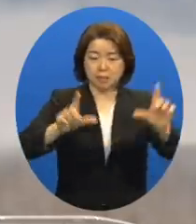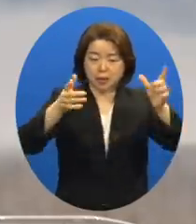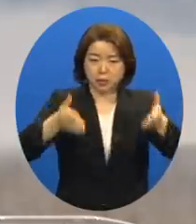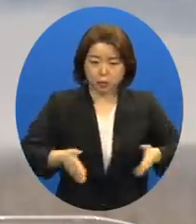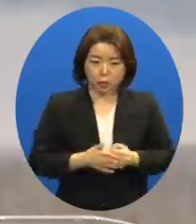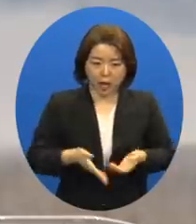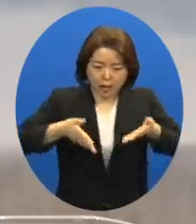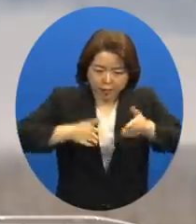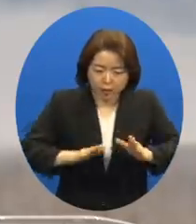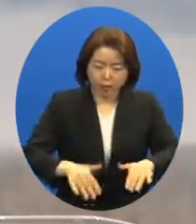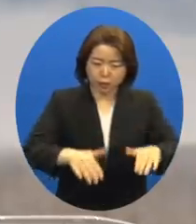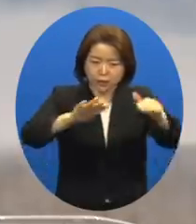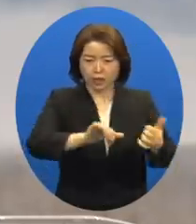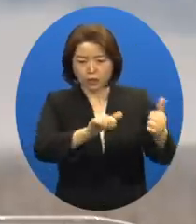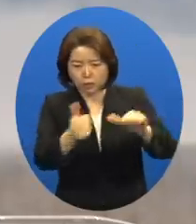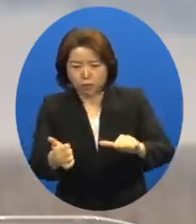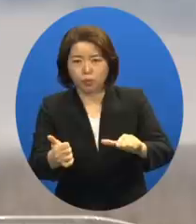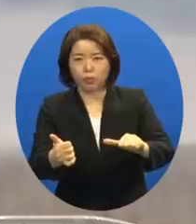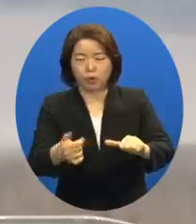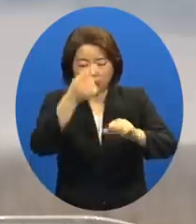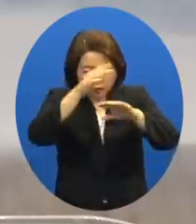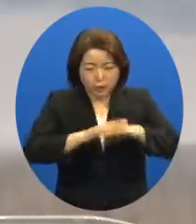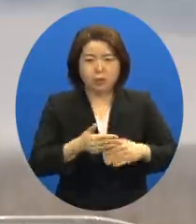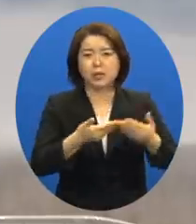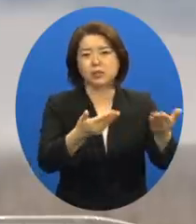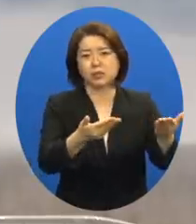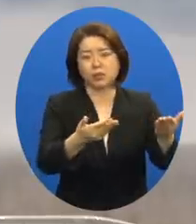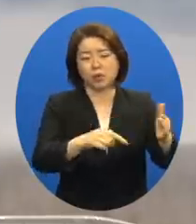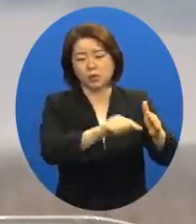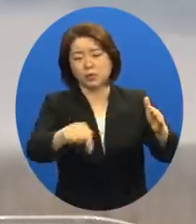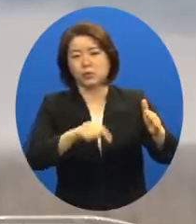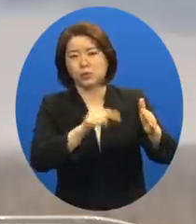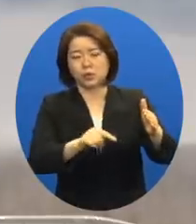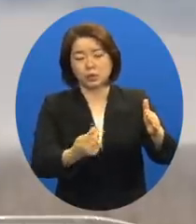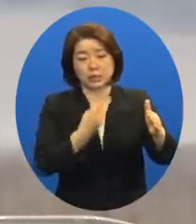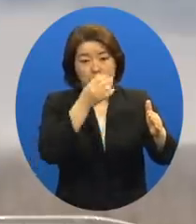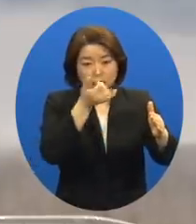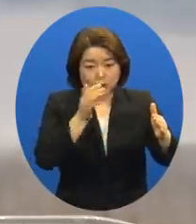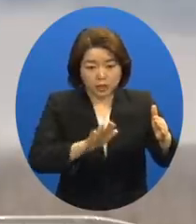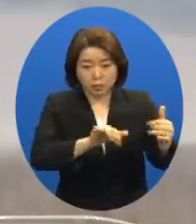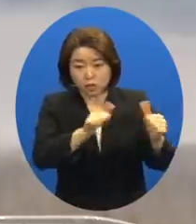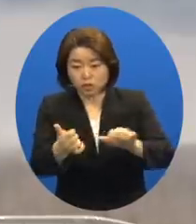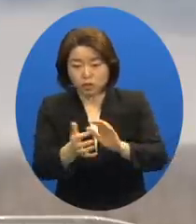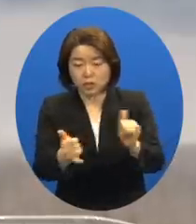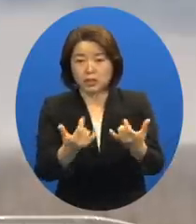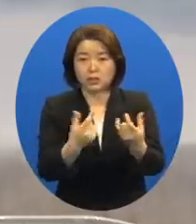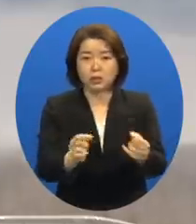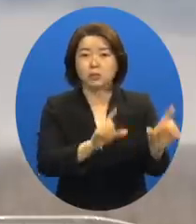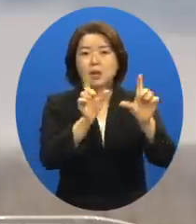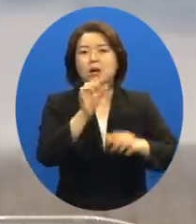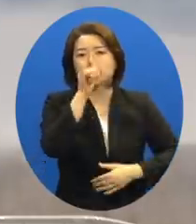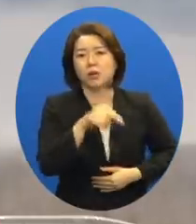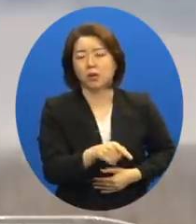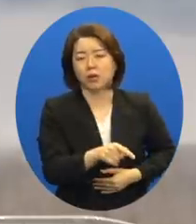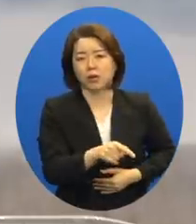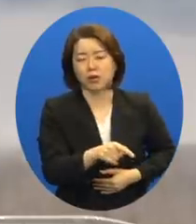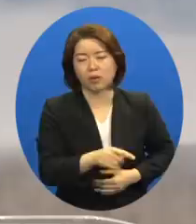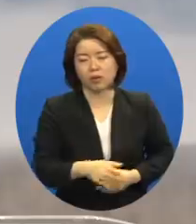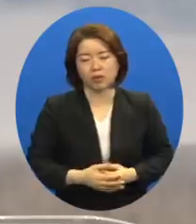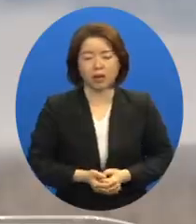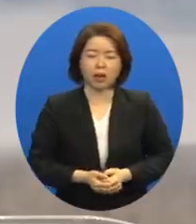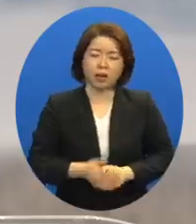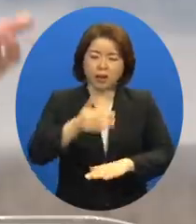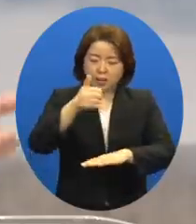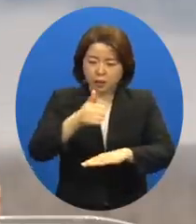예배하고 거기서 죽으면서 그렇게 살아있으나 죽은 자처럼 그렇게 살았지만 결국